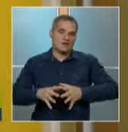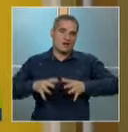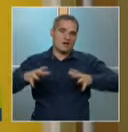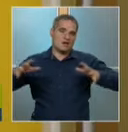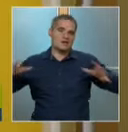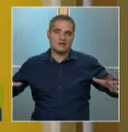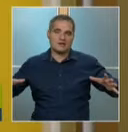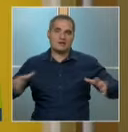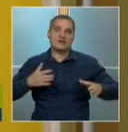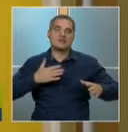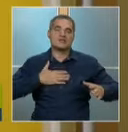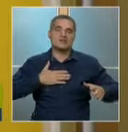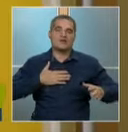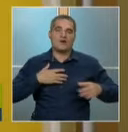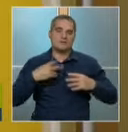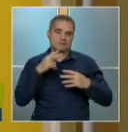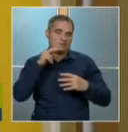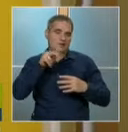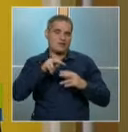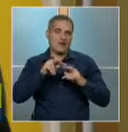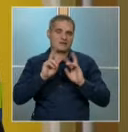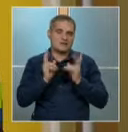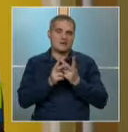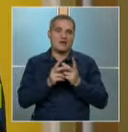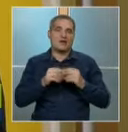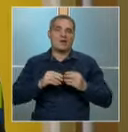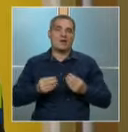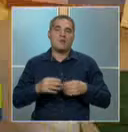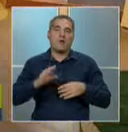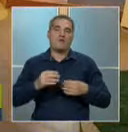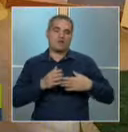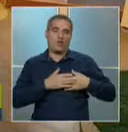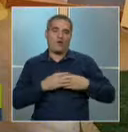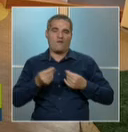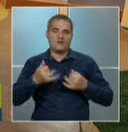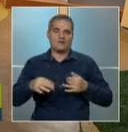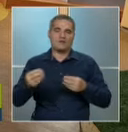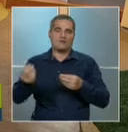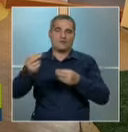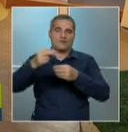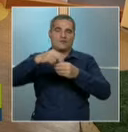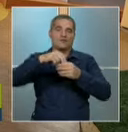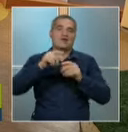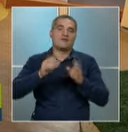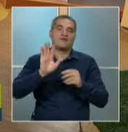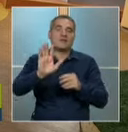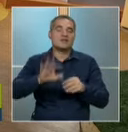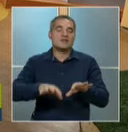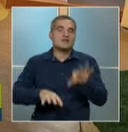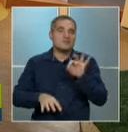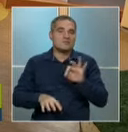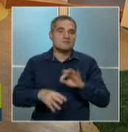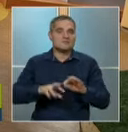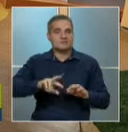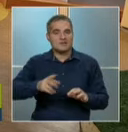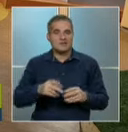да разширят своя мироглед и да придобият повече духовни ценности. Петя? Това вече е ваш избор, дали ще му позволите